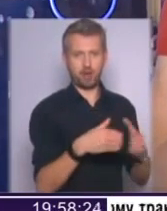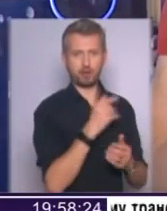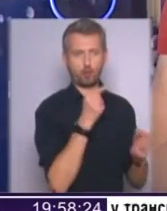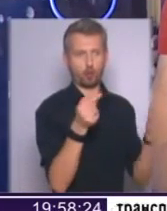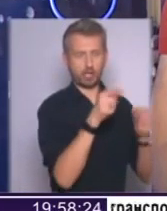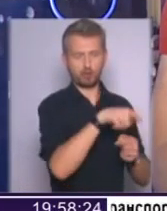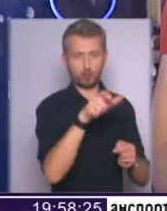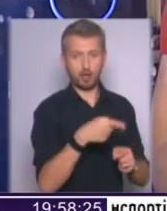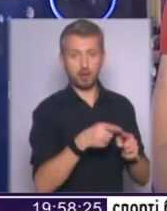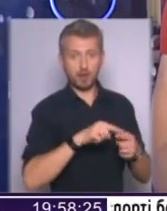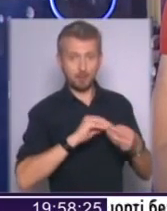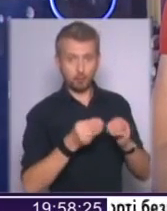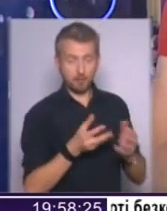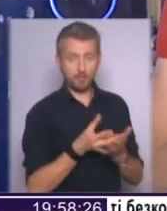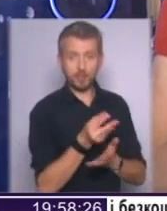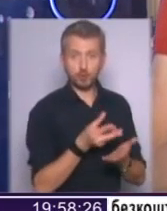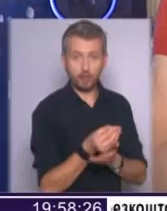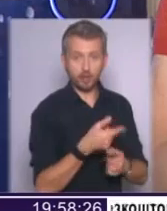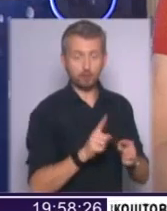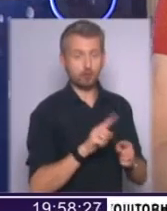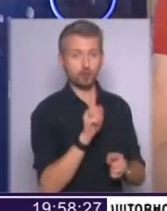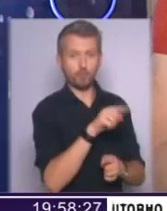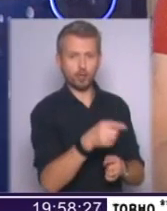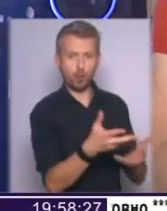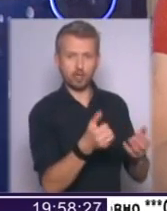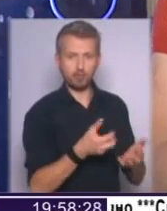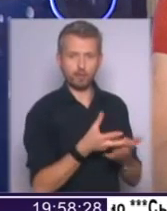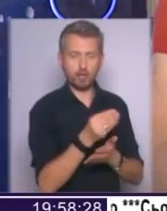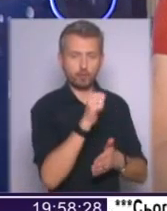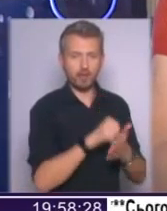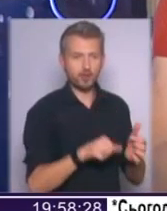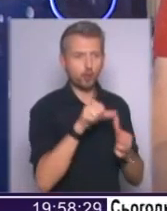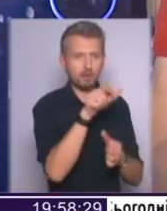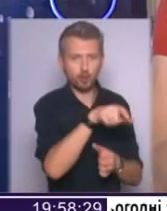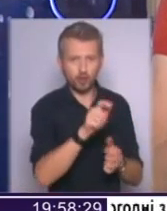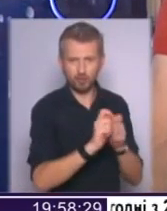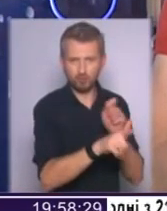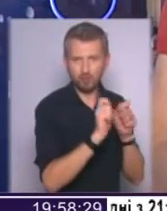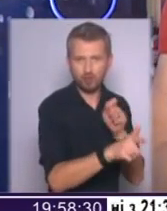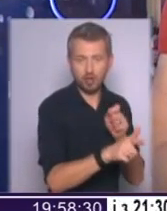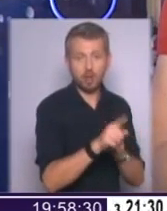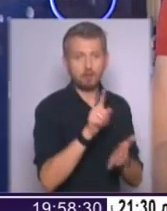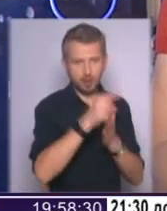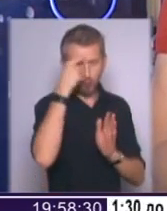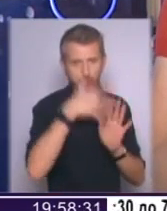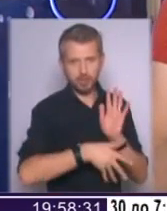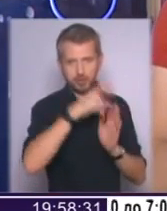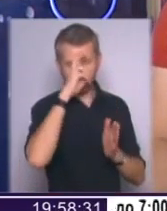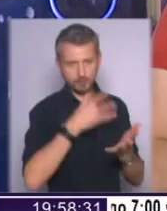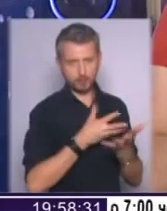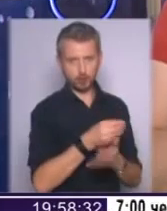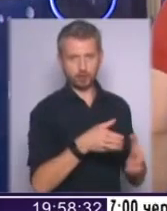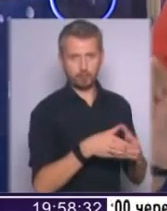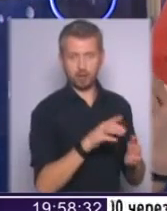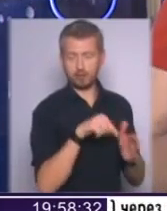тут справді є проблема у фінансуванні. Тому що вони отримують фінансування від окремих людей. Тобто ми маємо розуміти, що от державне фінансування партії, з одного боку, це не